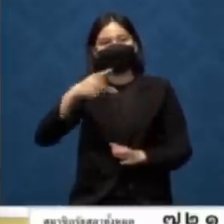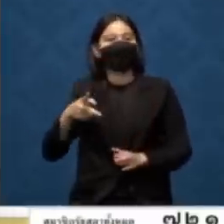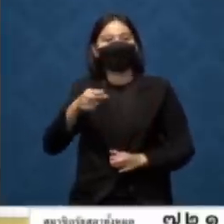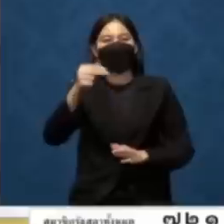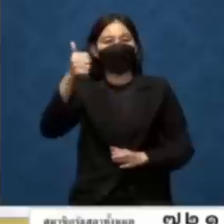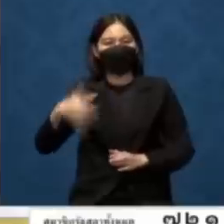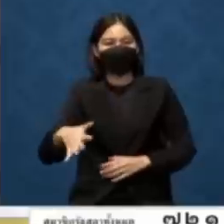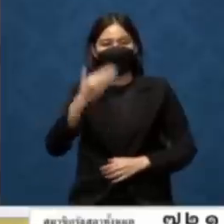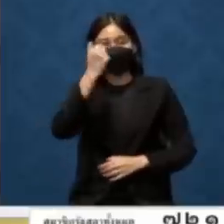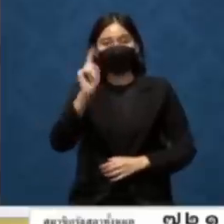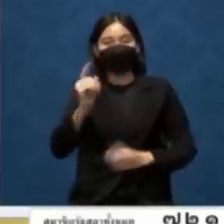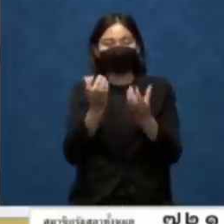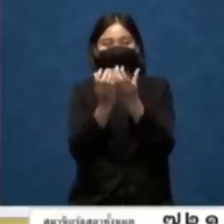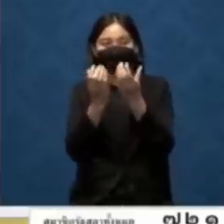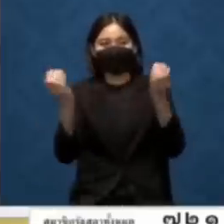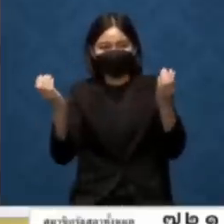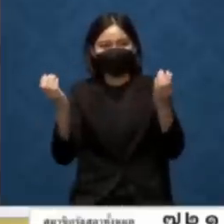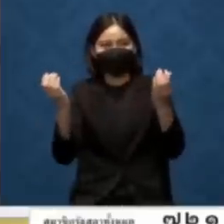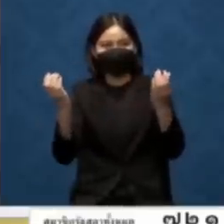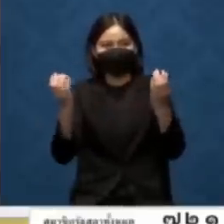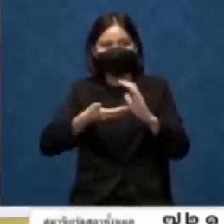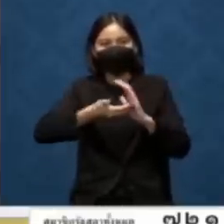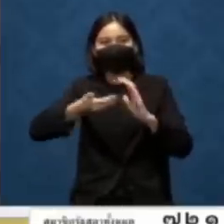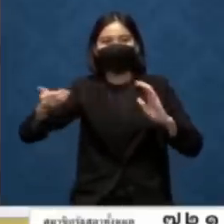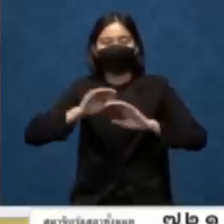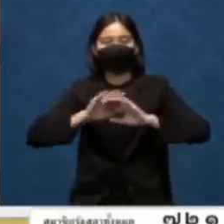ได้เพรถธรรมนูลบอกแล้ววเพิริถอนสญชาิใครไมได้